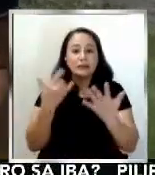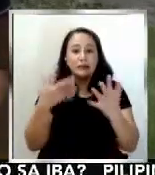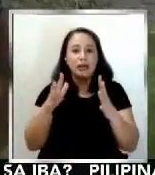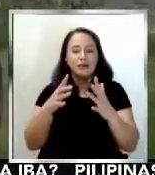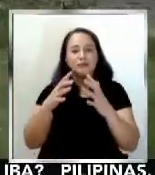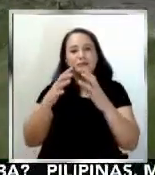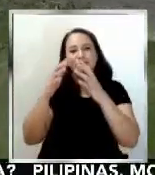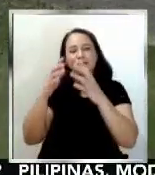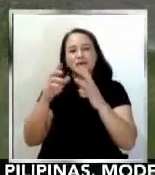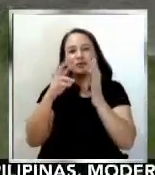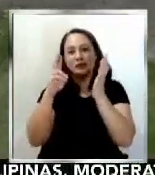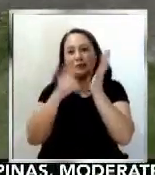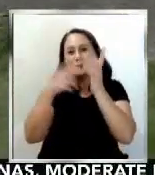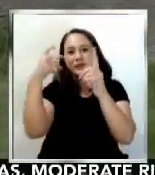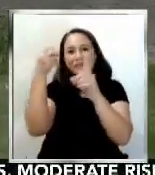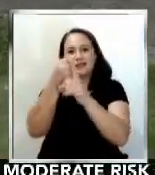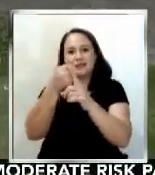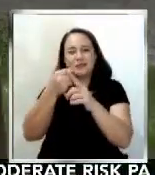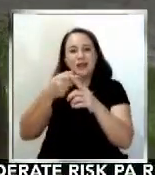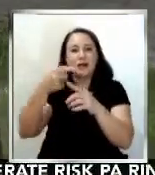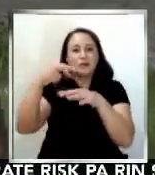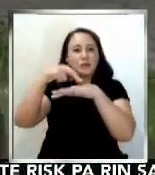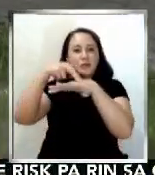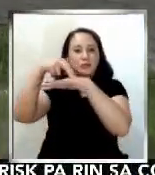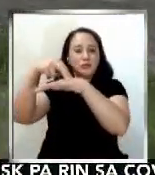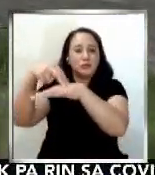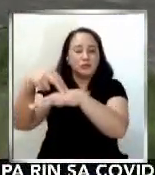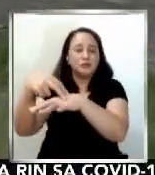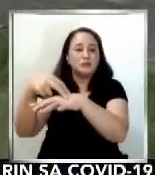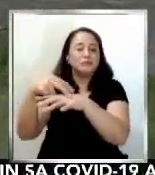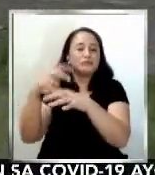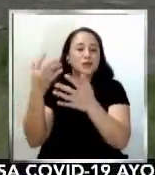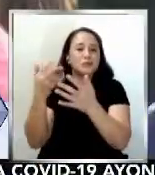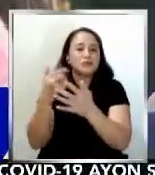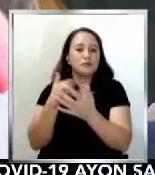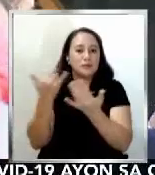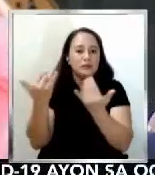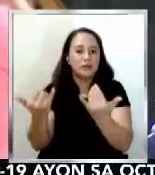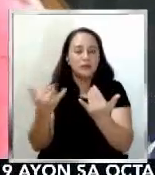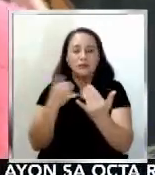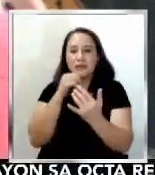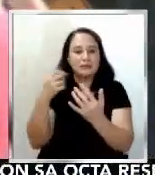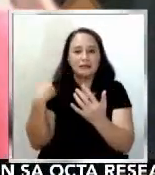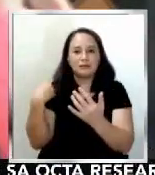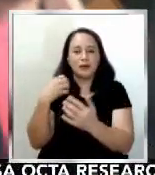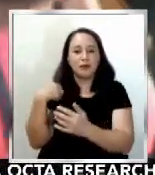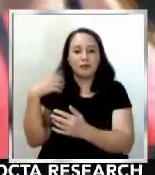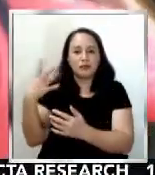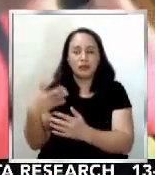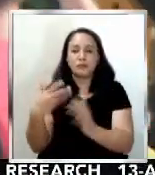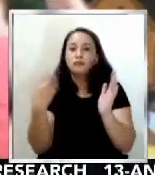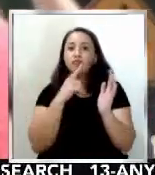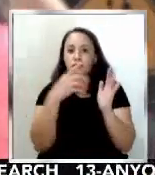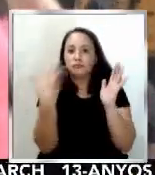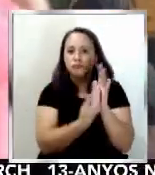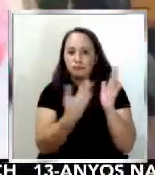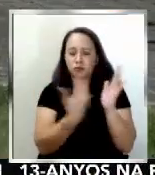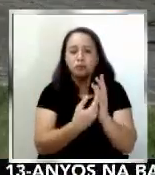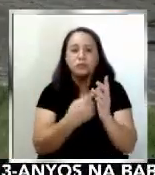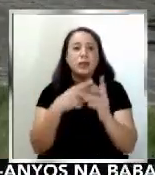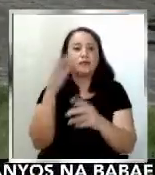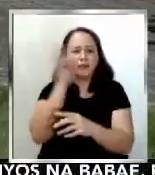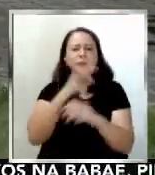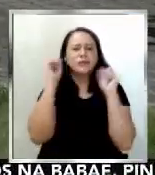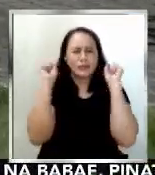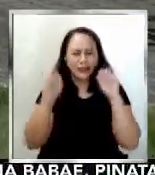ang pinakamahabang paglipad ng isang flying hoverboard, bagamat sa ngayon ay unofficial, papatunay daw ito na kaya ng Pinoy